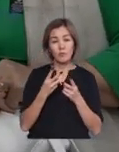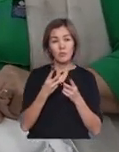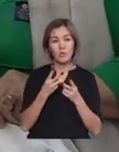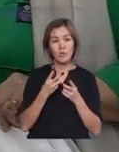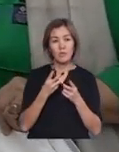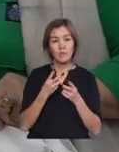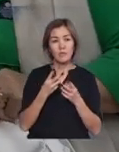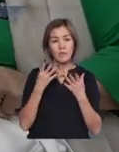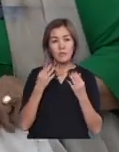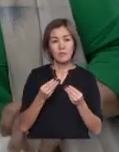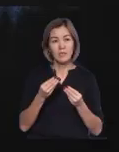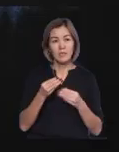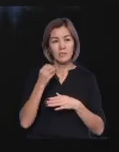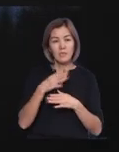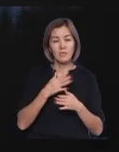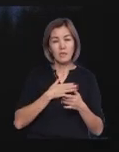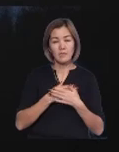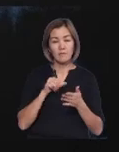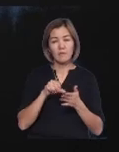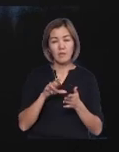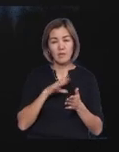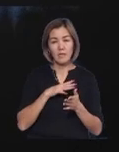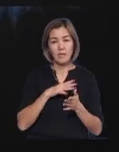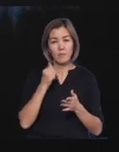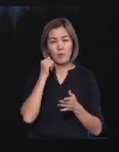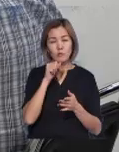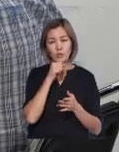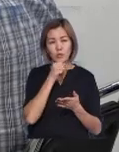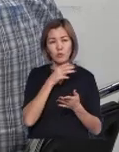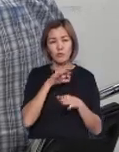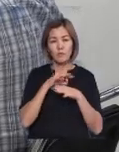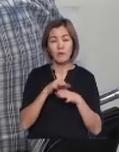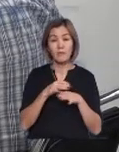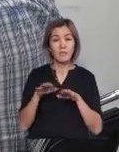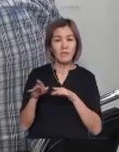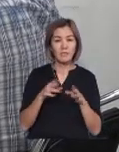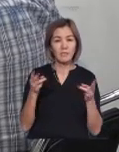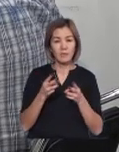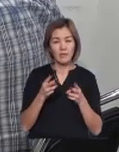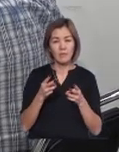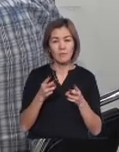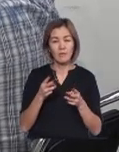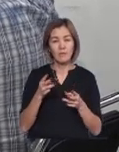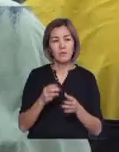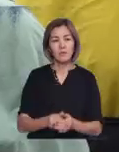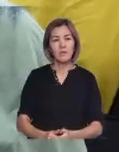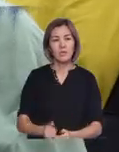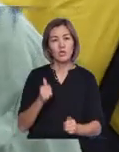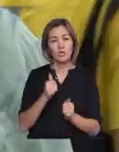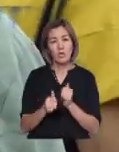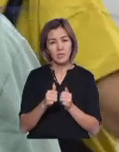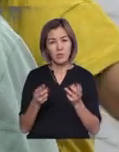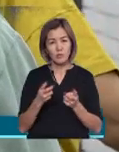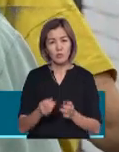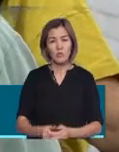в рамках Дня открытых дверей в Центре активного долголетия. По мнению бабушек и дедушек, проводить такие акции необходимо чаще. Это